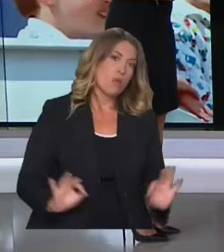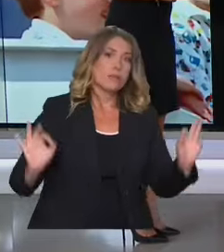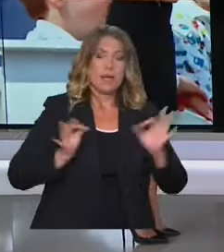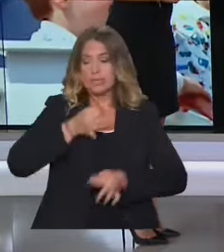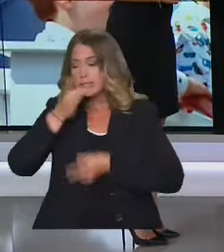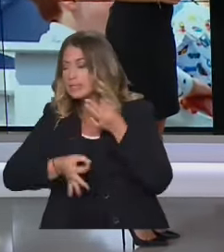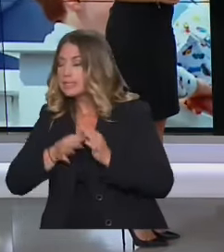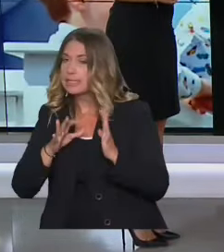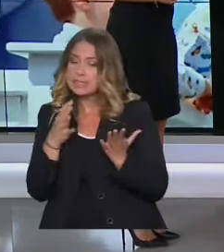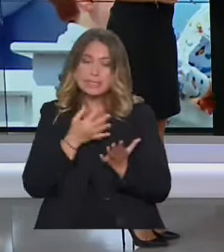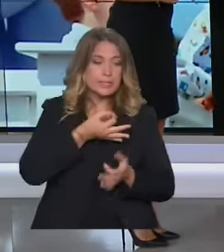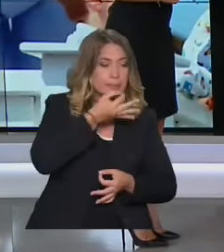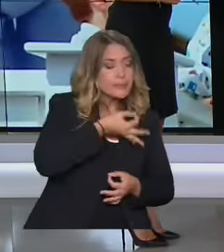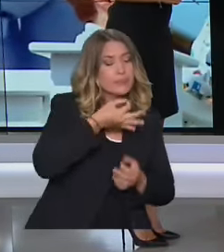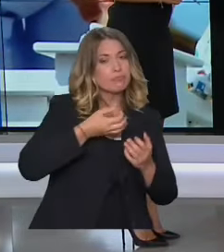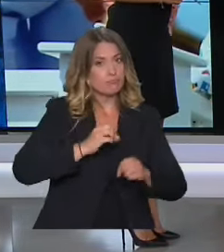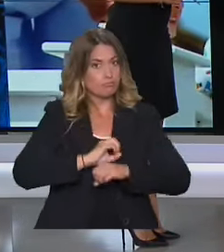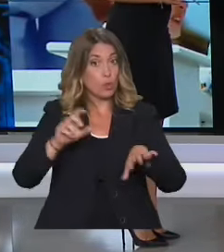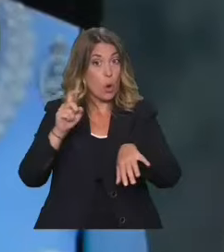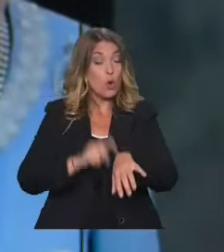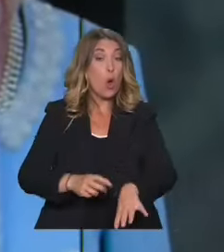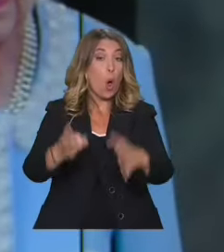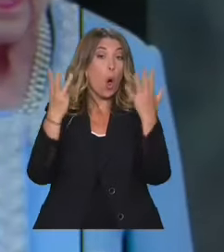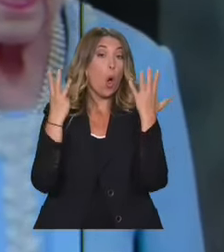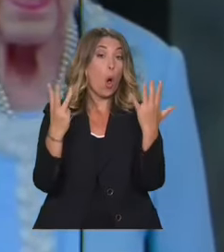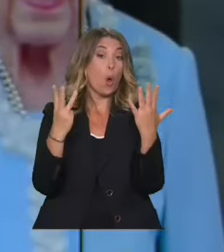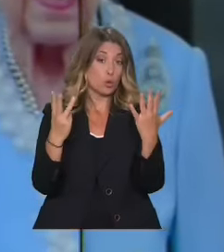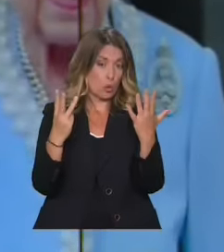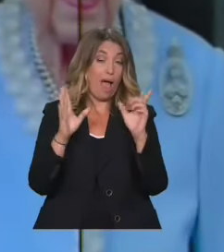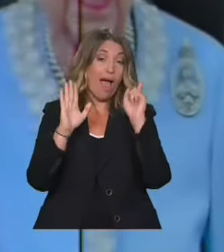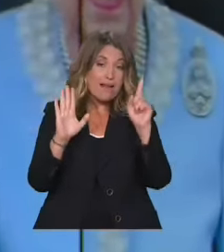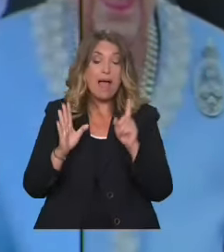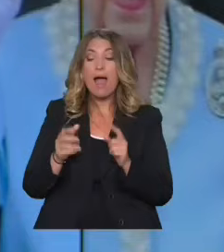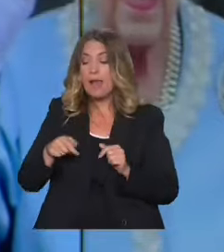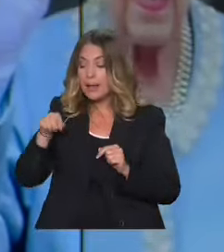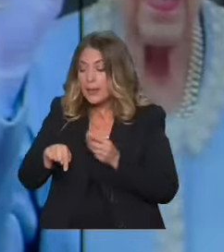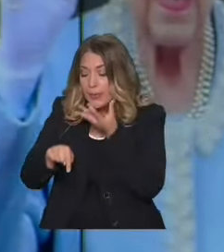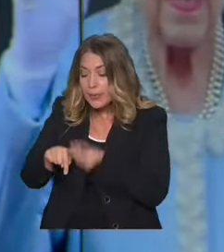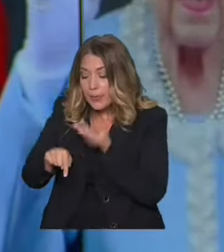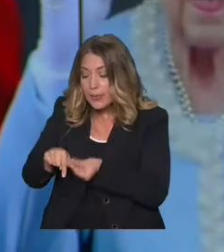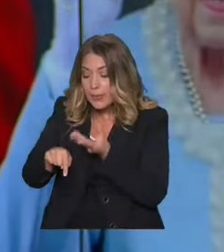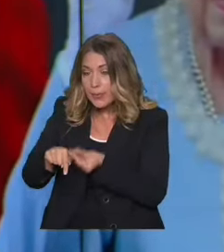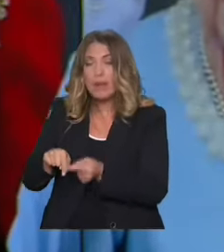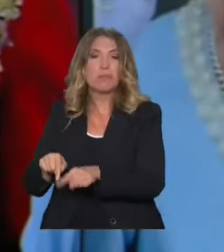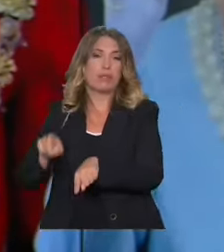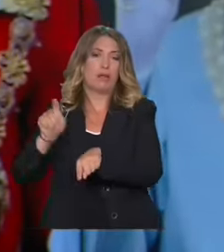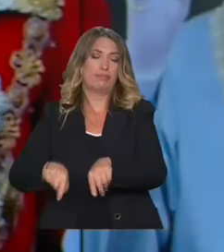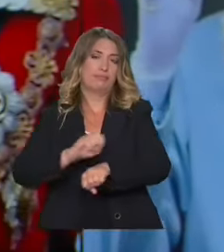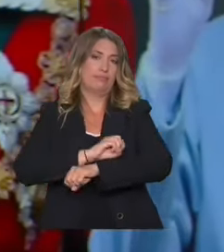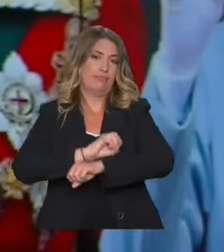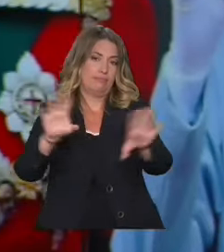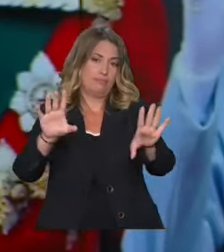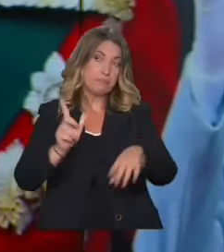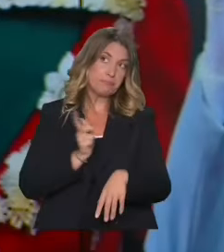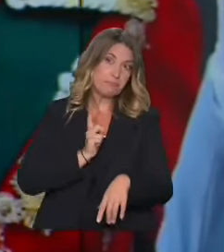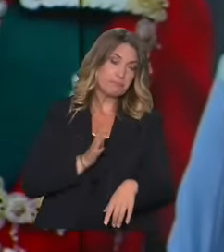οποίο θα δοθεί στην δημοσιότητα στις 8 η ώρα το βράδυ. Μαγνητοσκοπημένο, σύμφωνα με τις πληροφορίες που έχουμε, θα είναι. Και εδώ βλέπουμε βέβαια